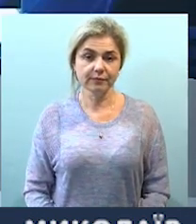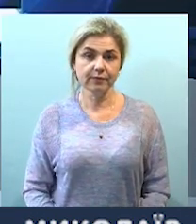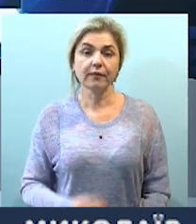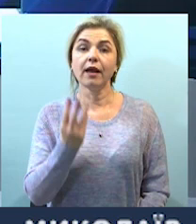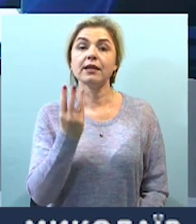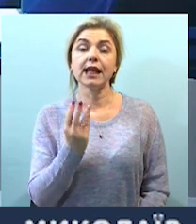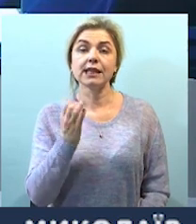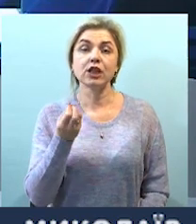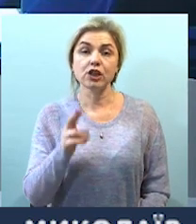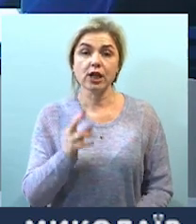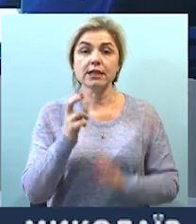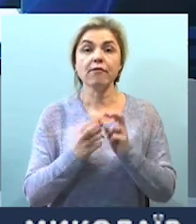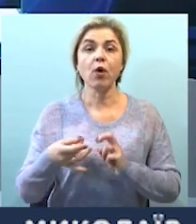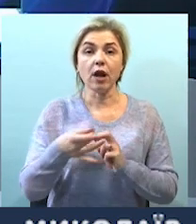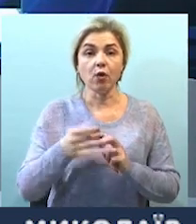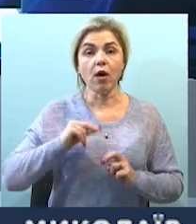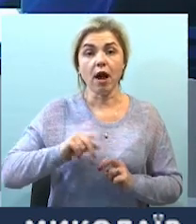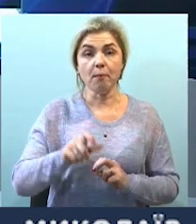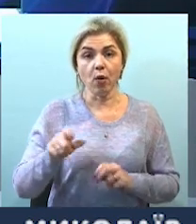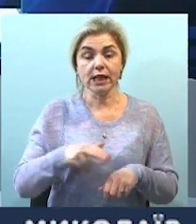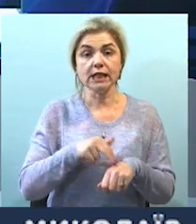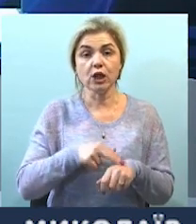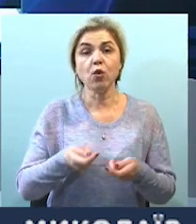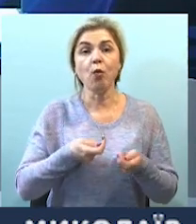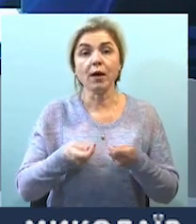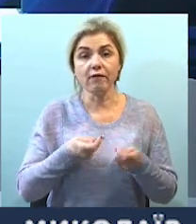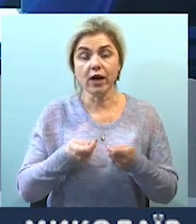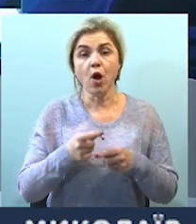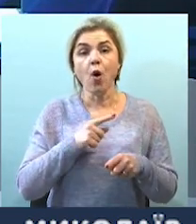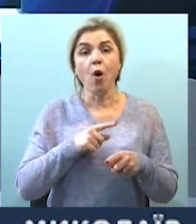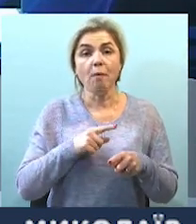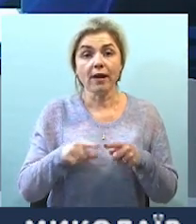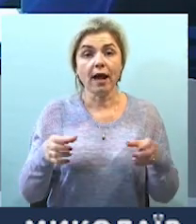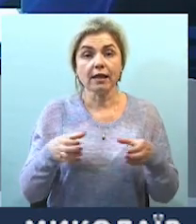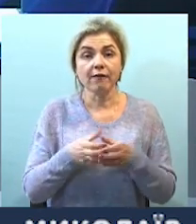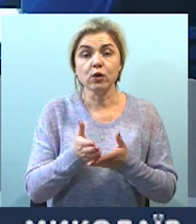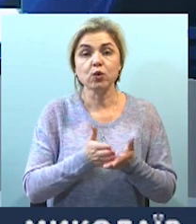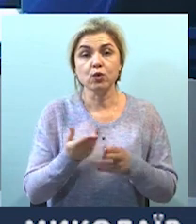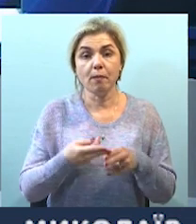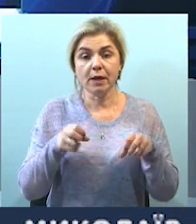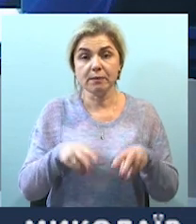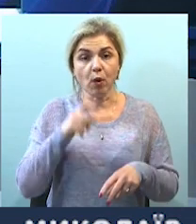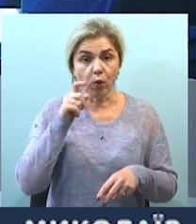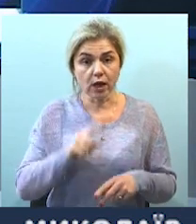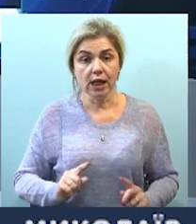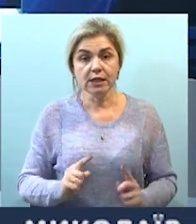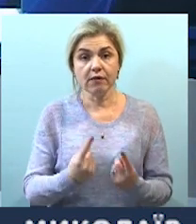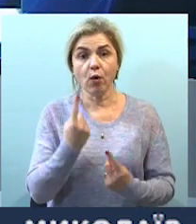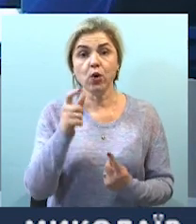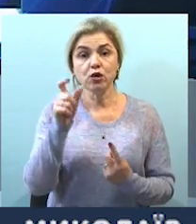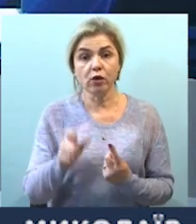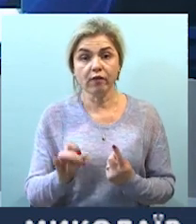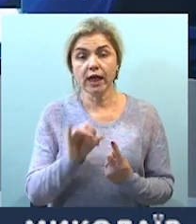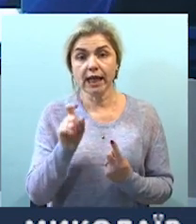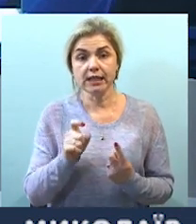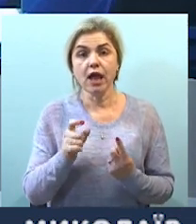3 січня у Заводському районі працівники слідчого управління, оперативники управління Служби безпеки України затримали одного із